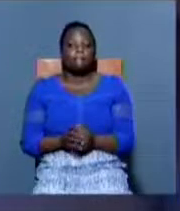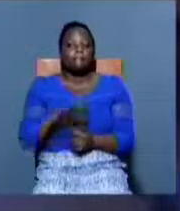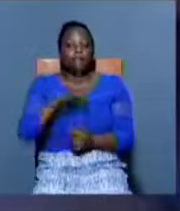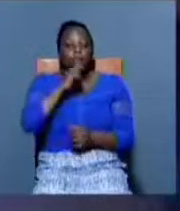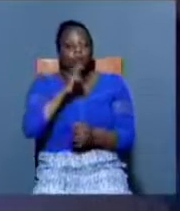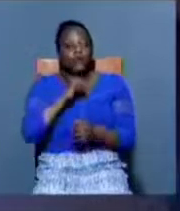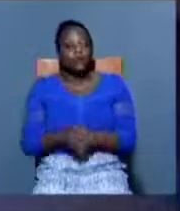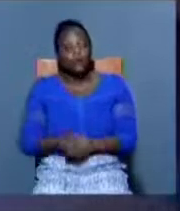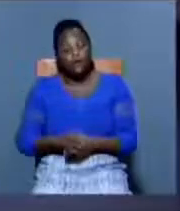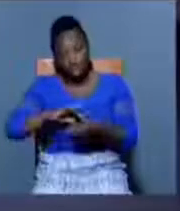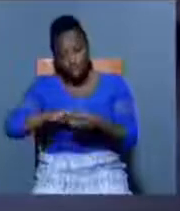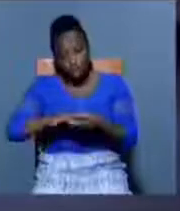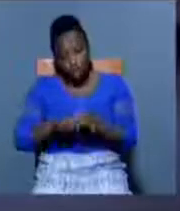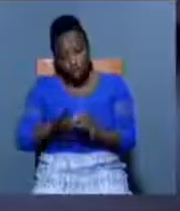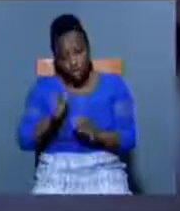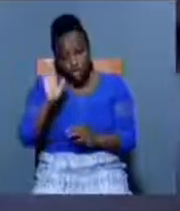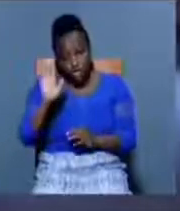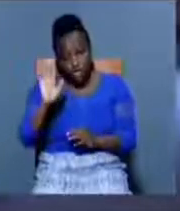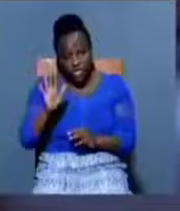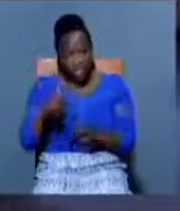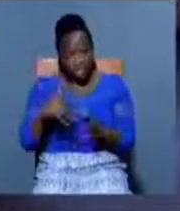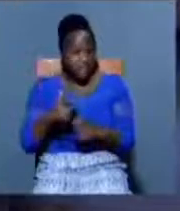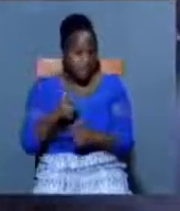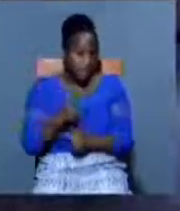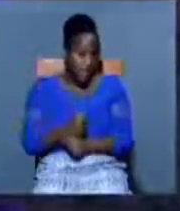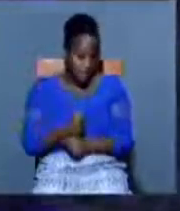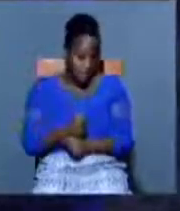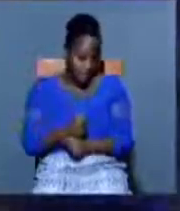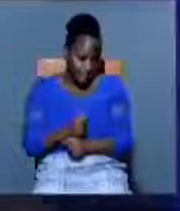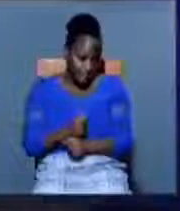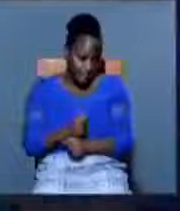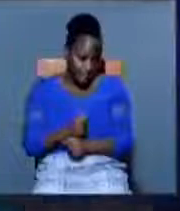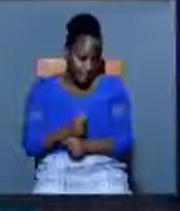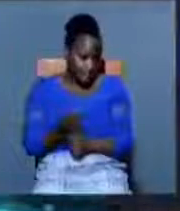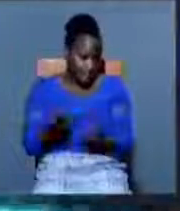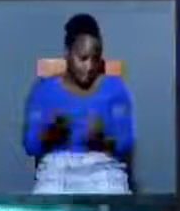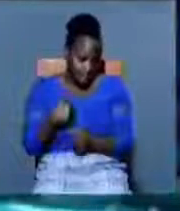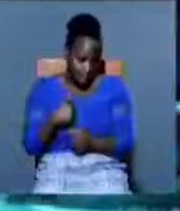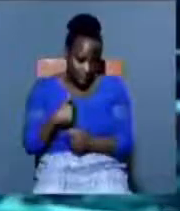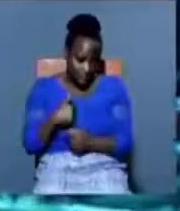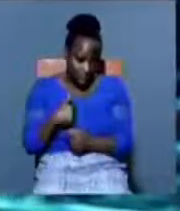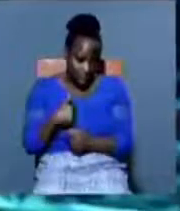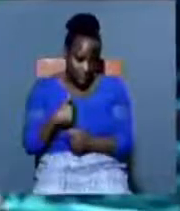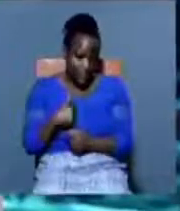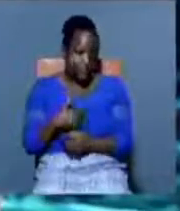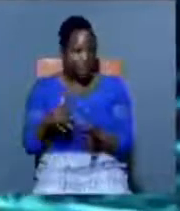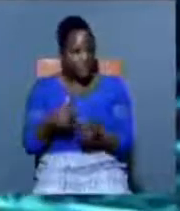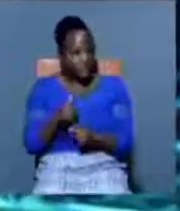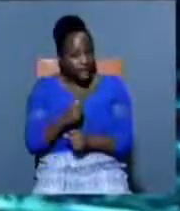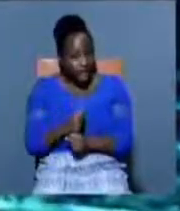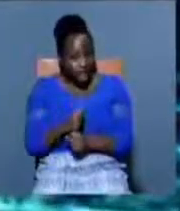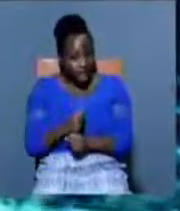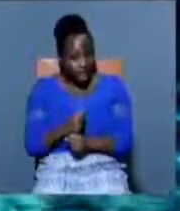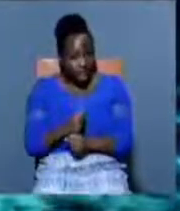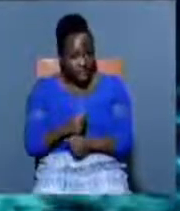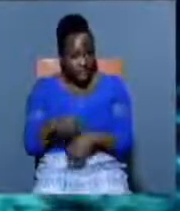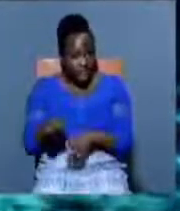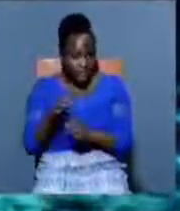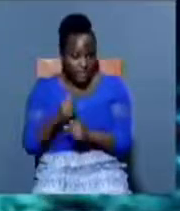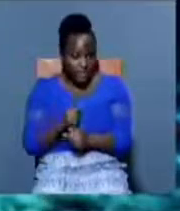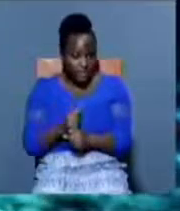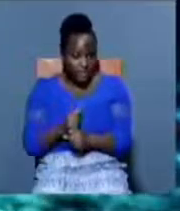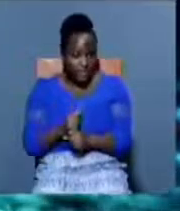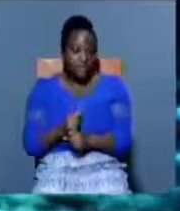Mwanamume alivyoumbwa yeye akifanya kazi, maana na mimi ni mwanamume, tulivyo sisi wanaume. Tukifanya kazi, tukienda kazini